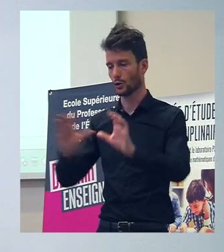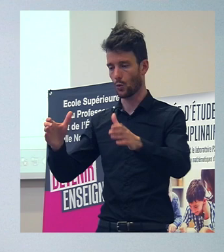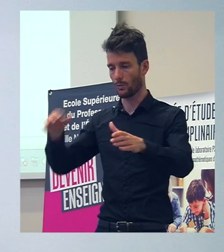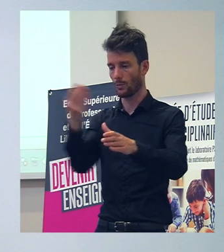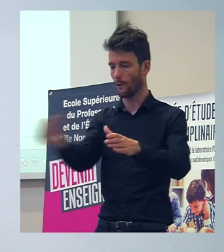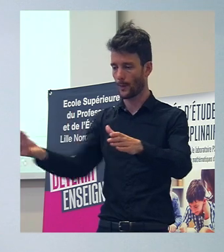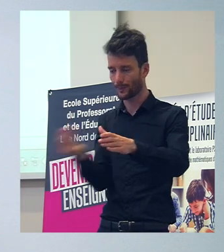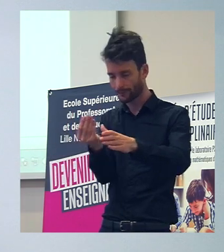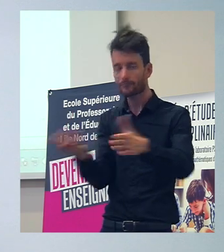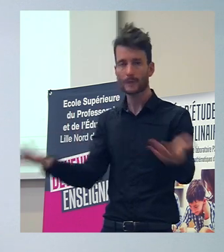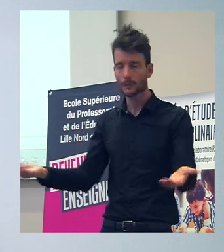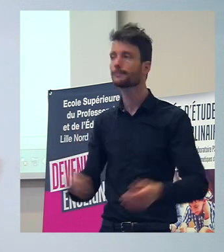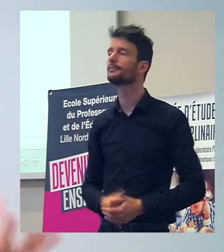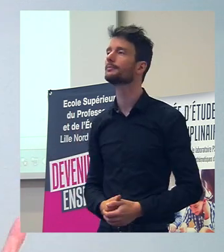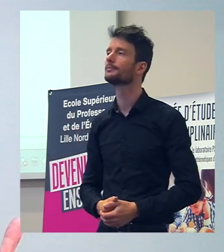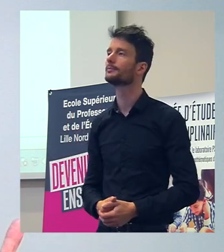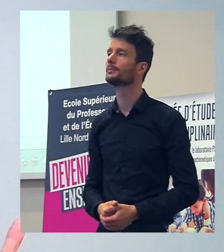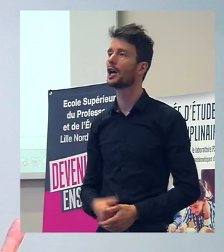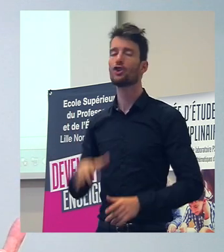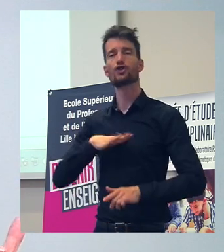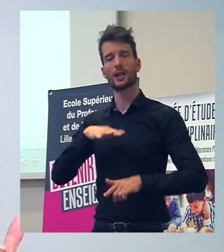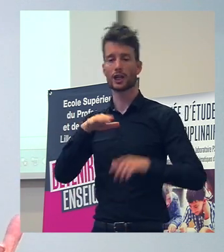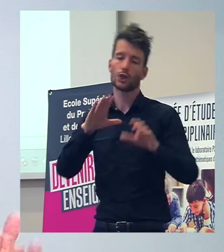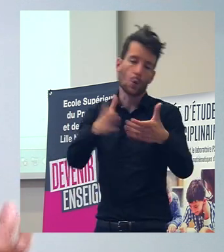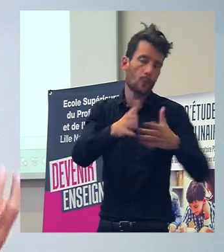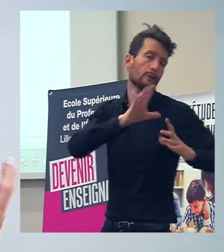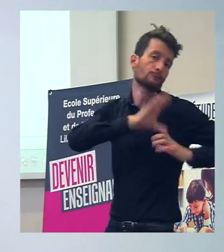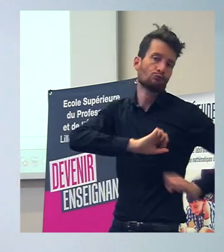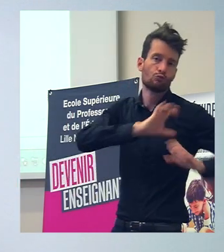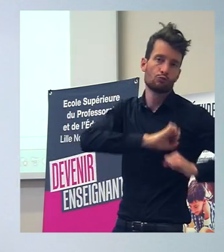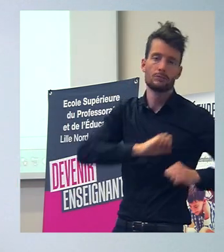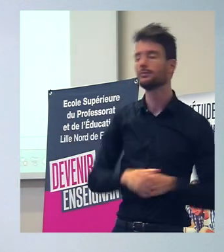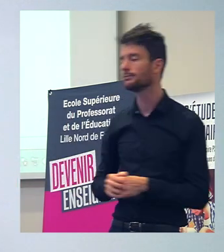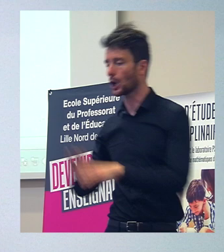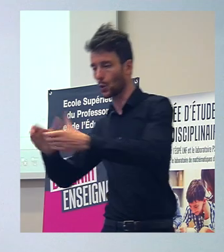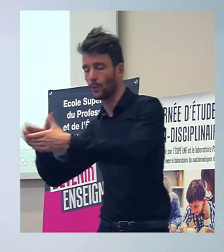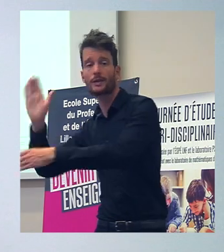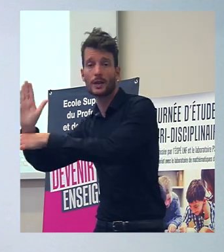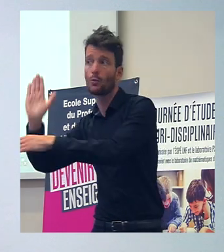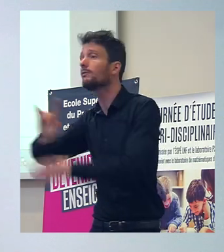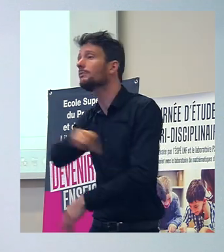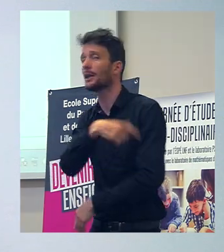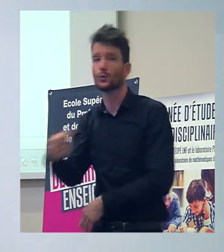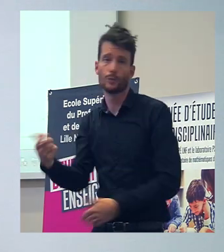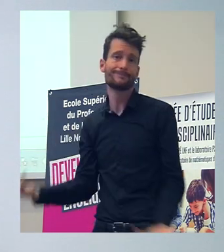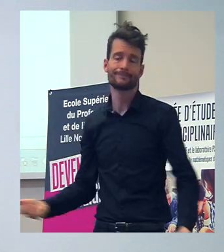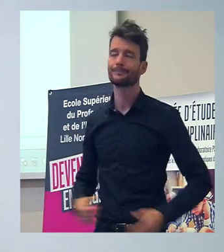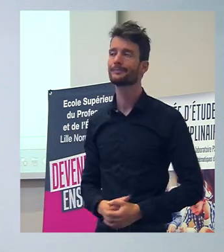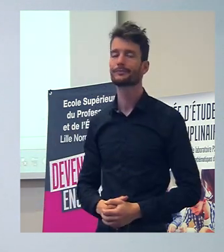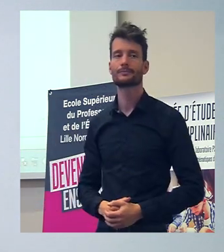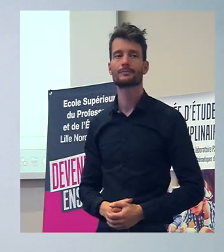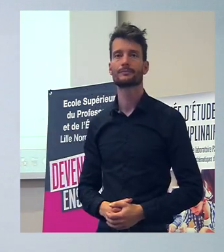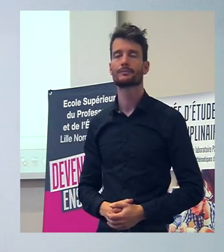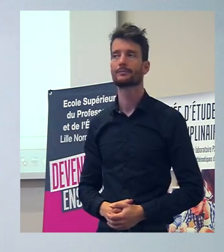avait des groupes expérimentaux et des groupes témoins, bien sûr. Je